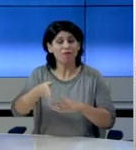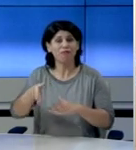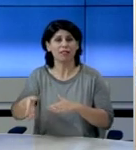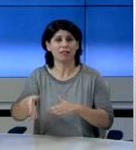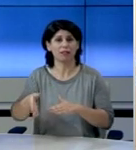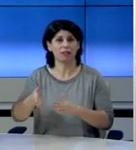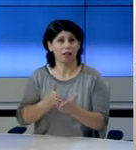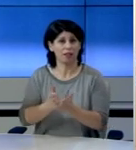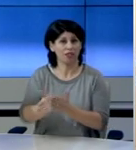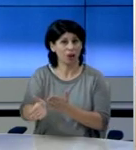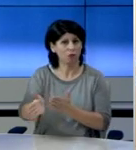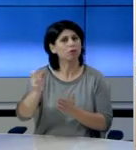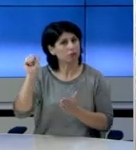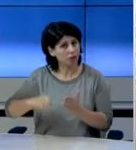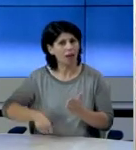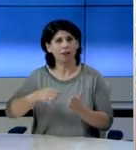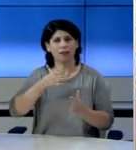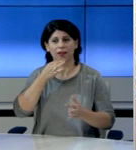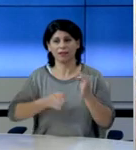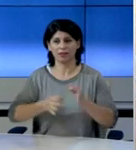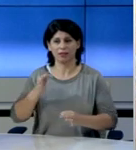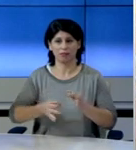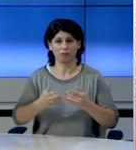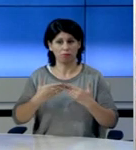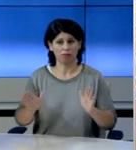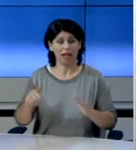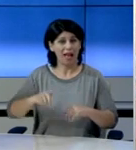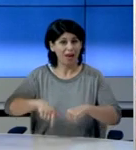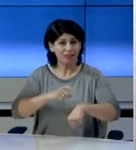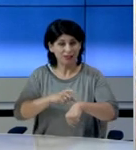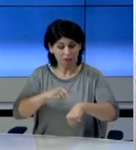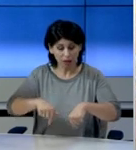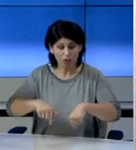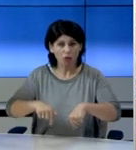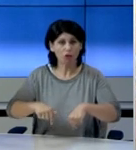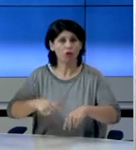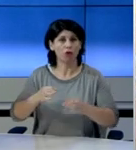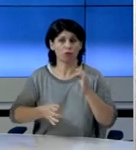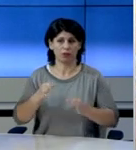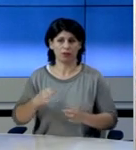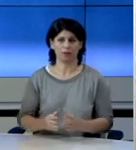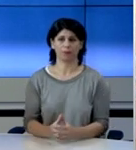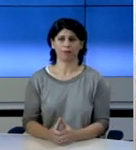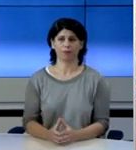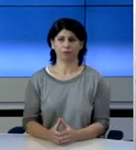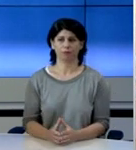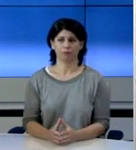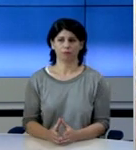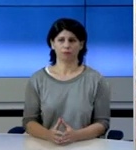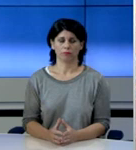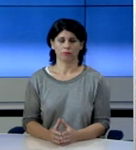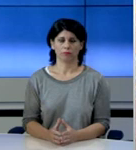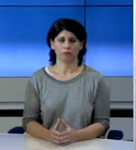και σήμερα να μιλήσουμε. Να μιλήσουμε αυτή τη στιγμή εδώ που συζητάμε. Ποιος θα